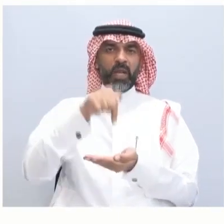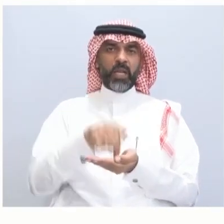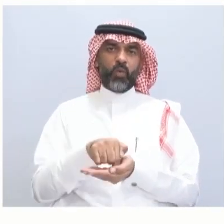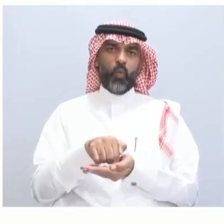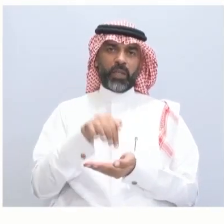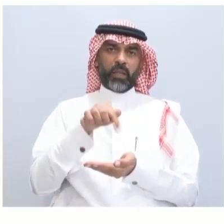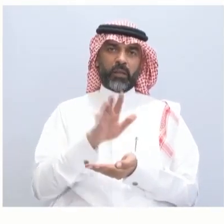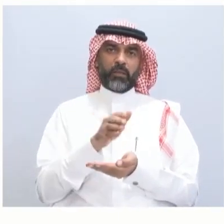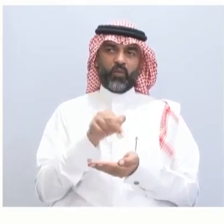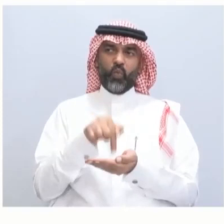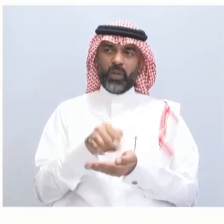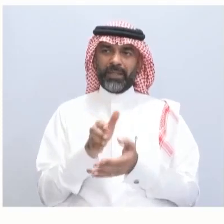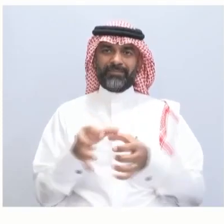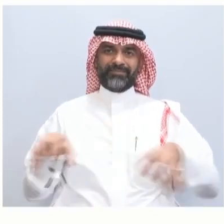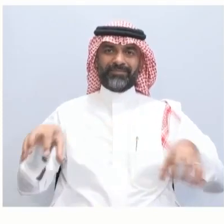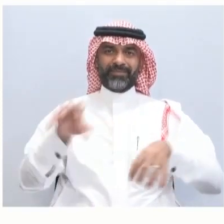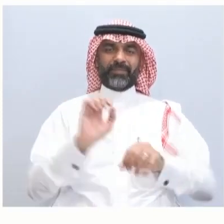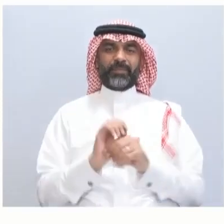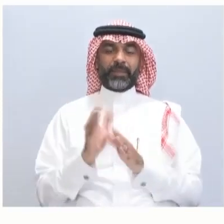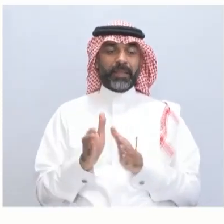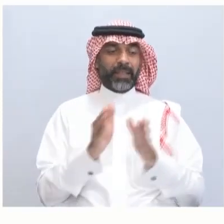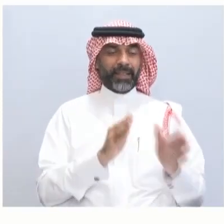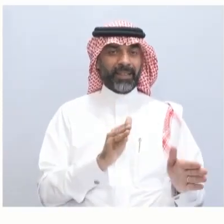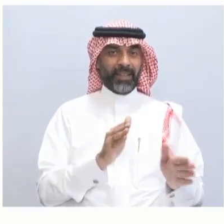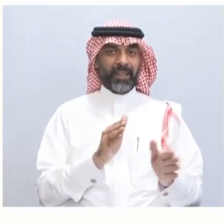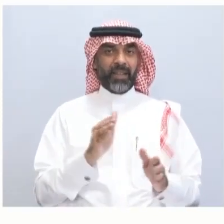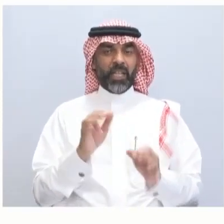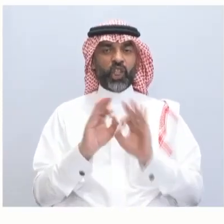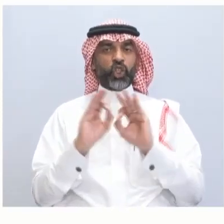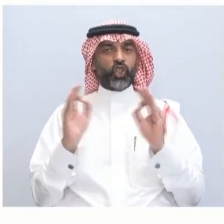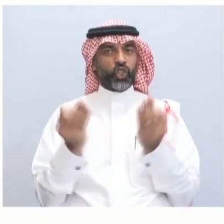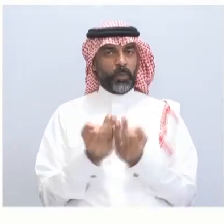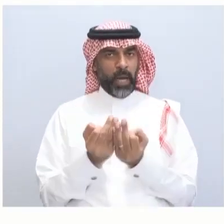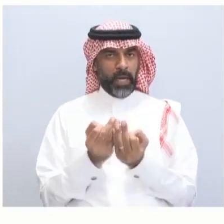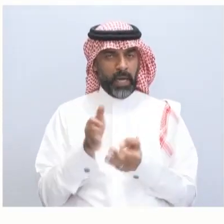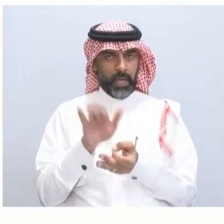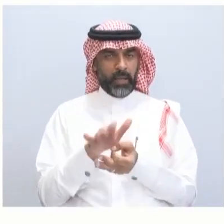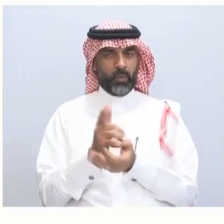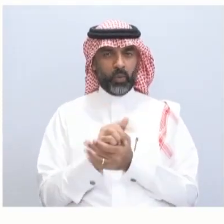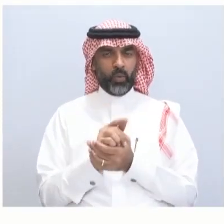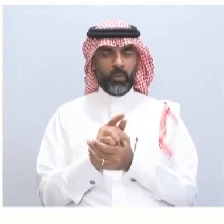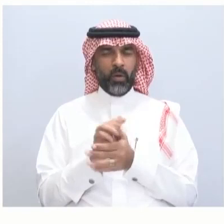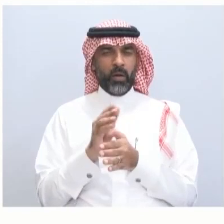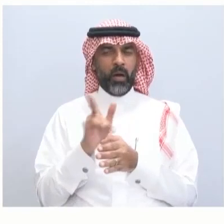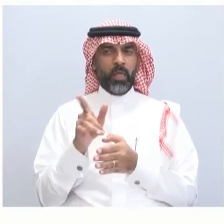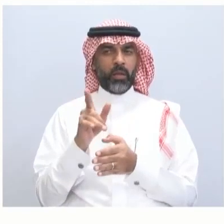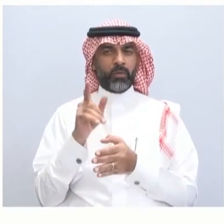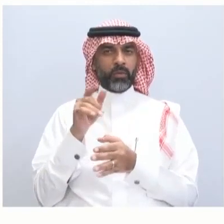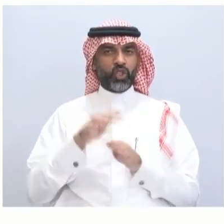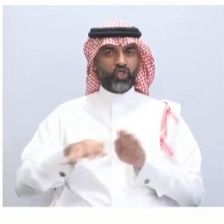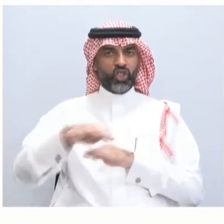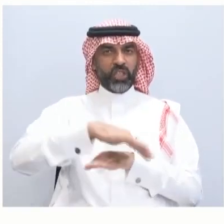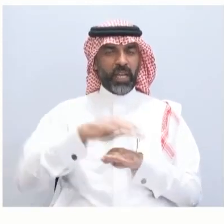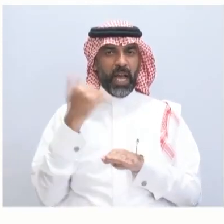ومن الناحيه الاجتماعيه اصبحت شبه الجزيره العربيه مصدرا لهجت السكان